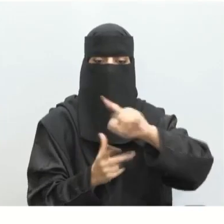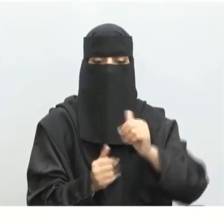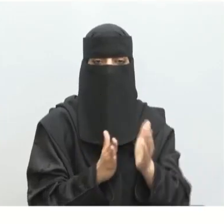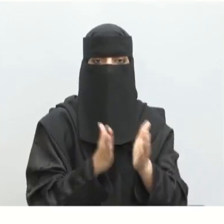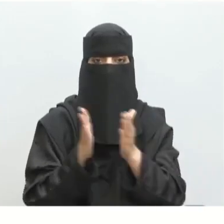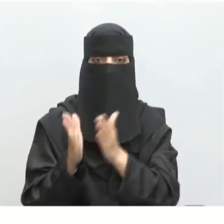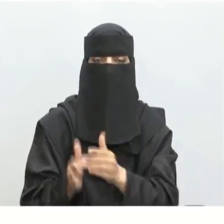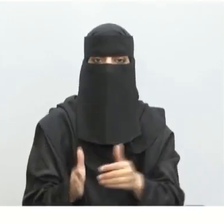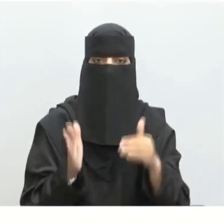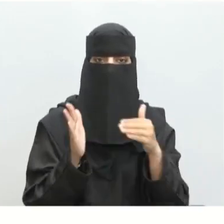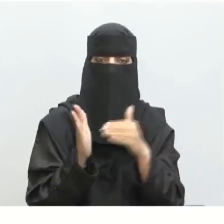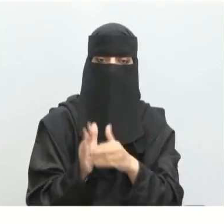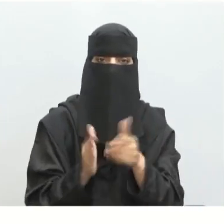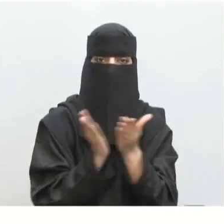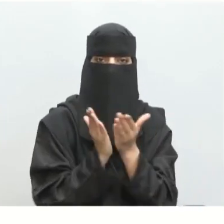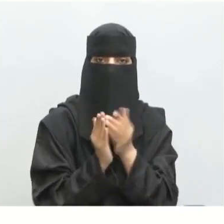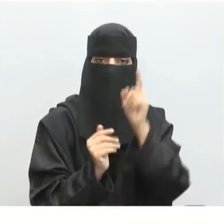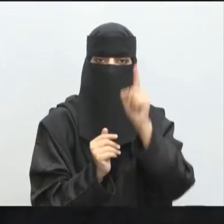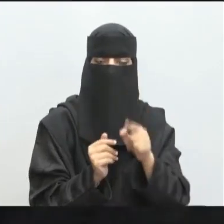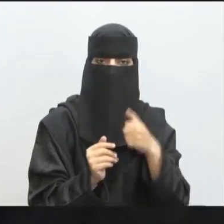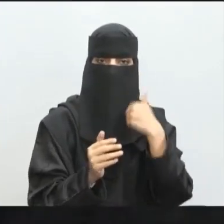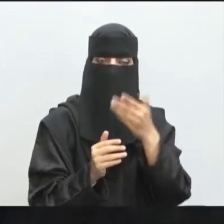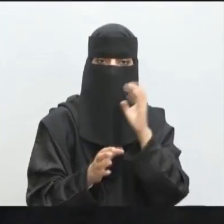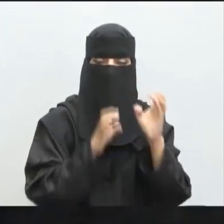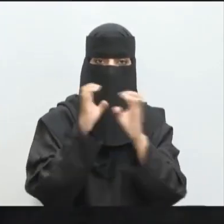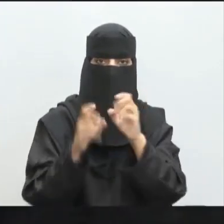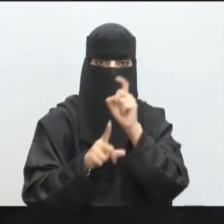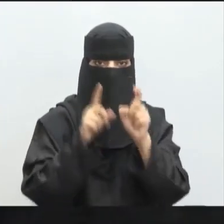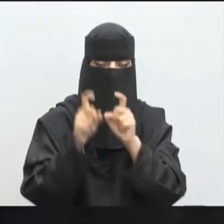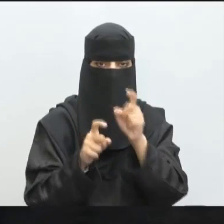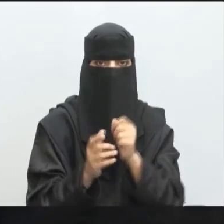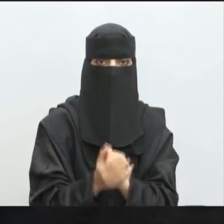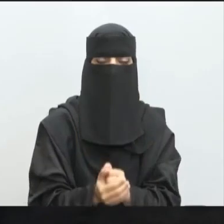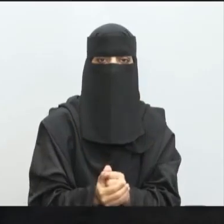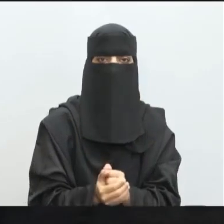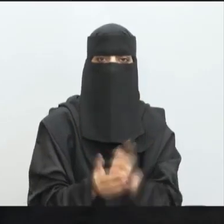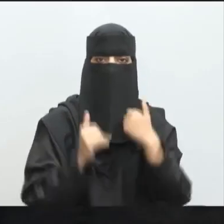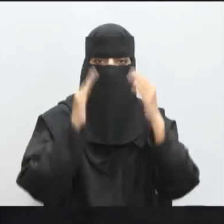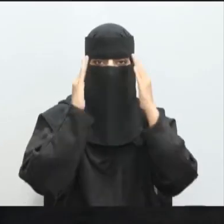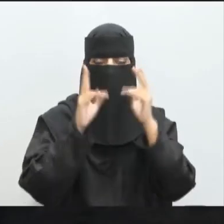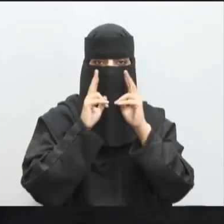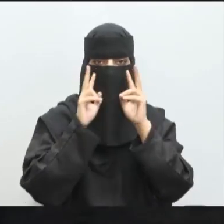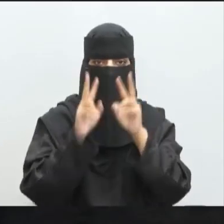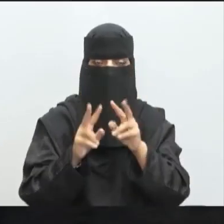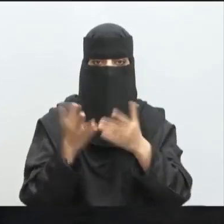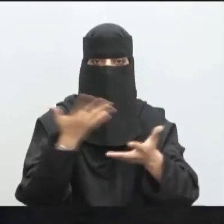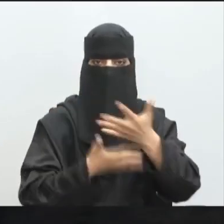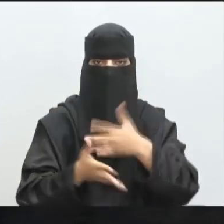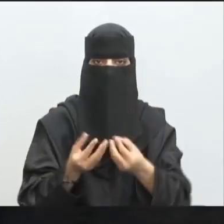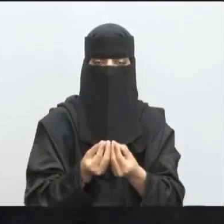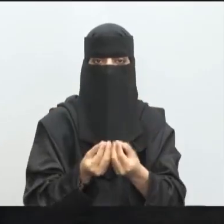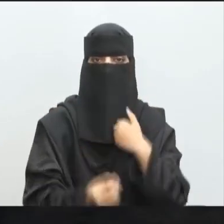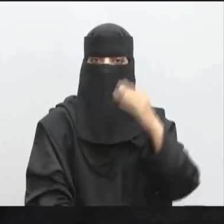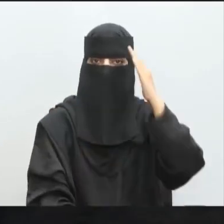وبذلك وصلنا الى نهايه درسنا هذا اليوم بعد ان اجبنا على اسئله الدرس اشكركم على حسن صائم وتفاعلكم